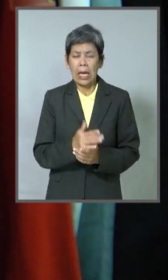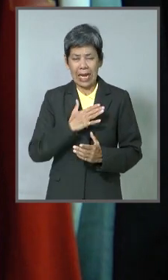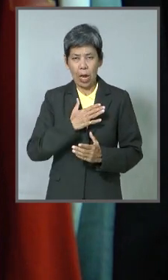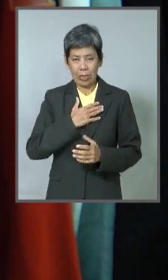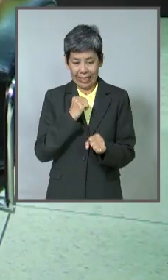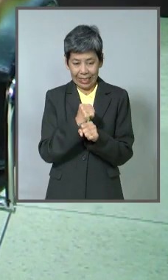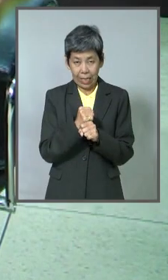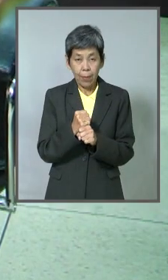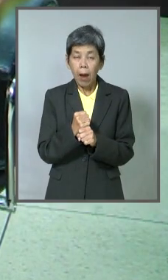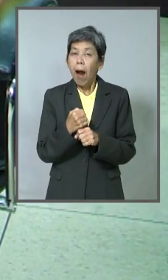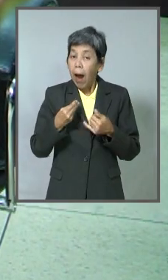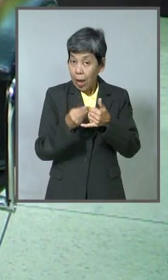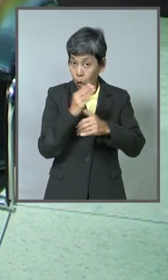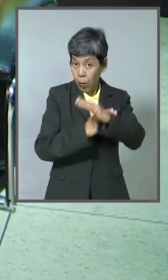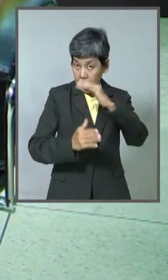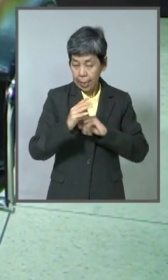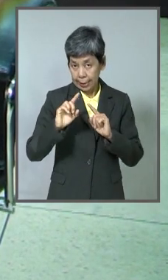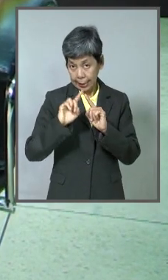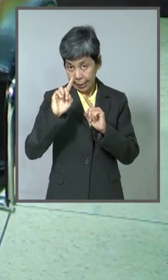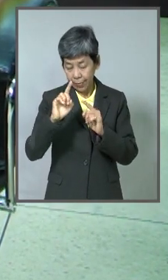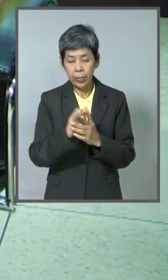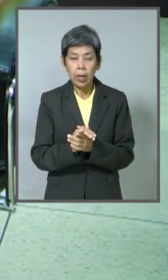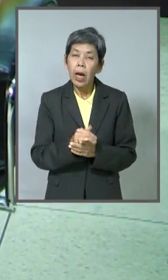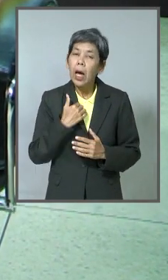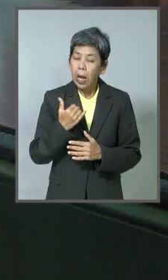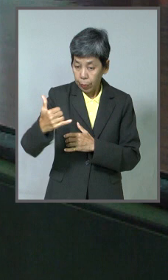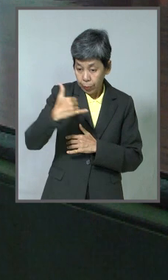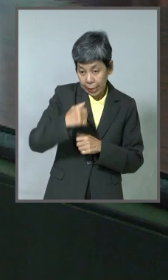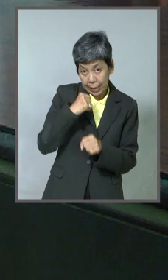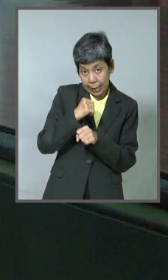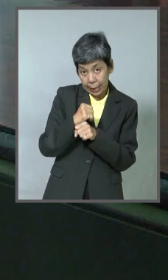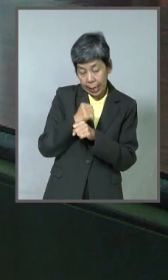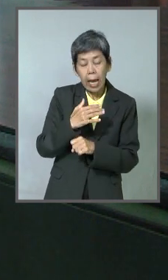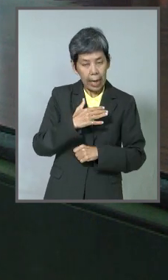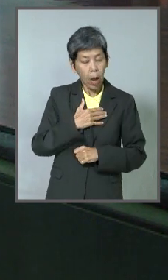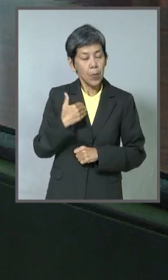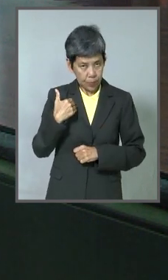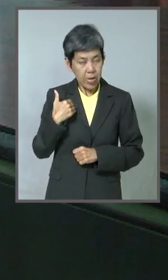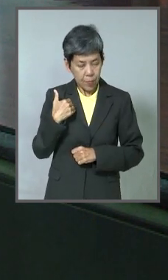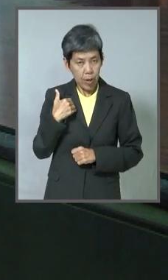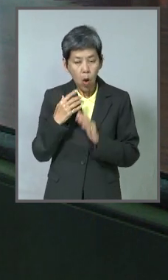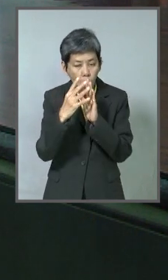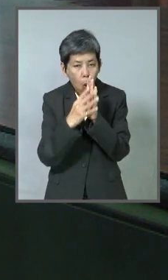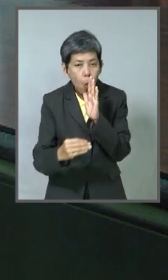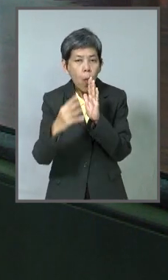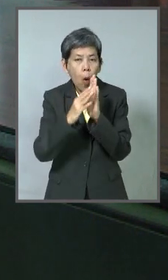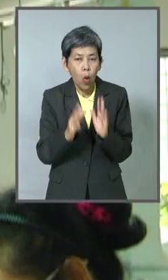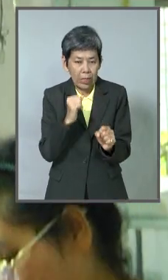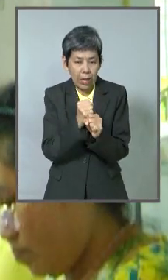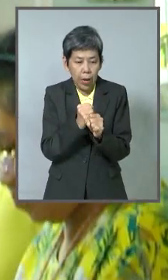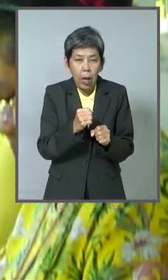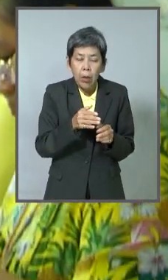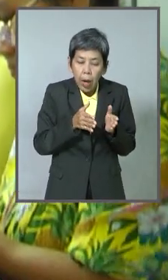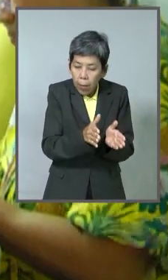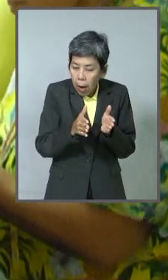การยังไงบ้างคะ สิ่งที่เราสามารถทำให้เขาได้นะครับก็คืออย่างแรกเลยก่อนที่เขาจะเข้ามาทำงานเนี่ยเรามีการอบ